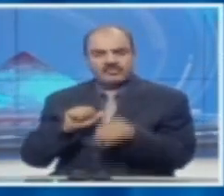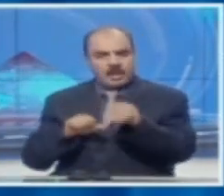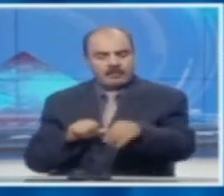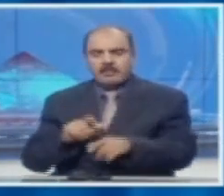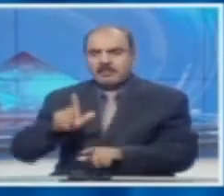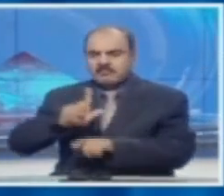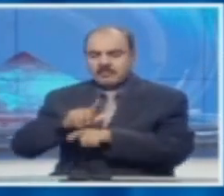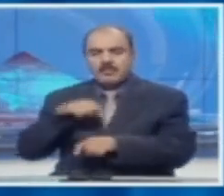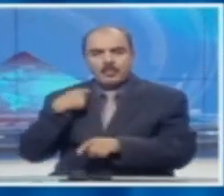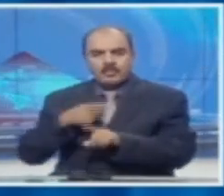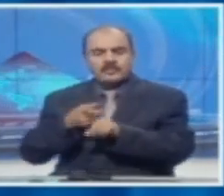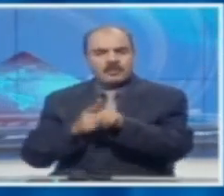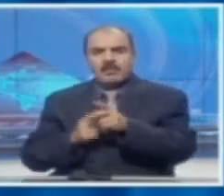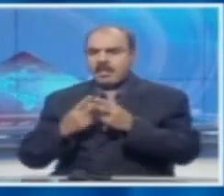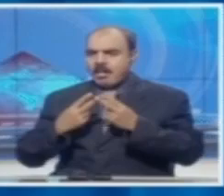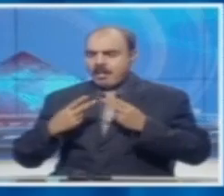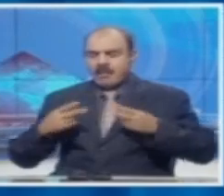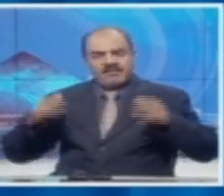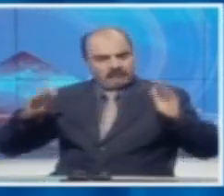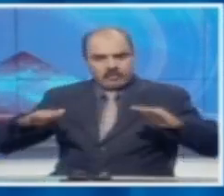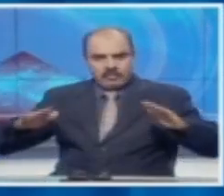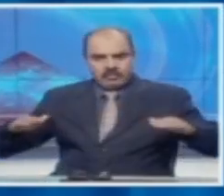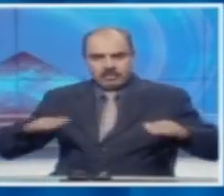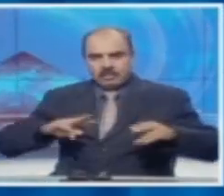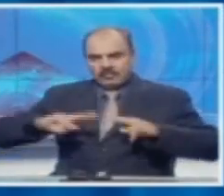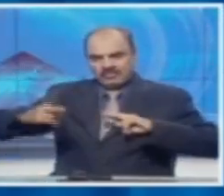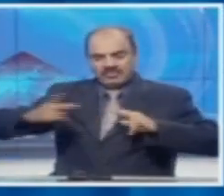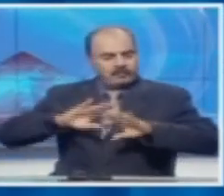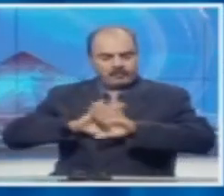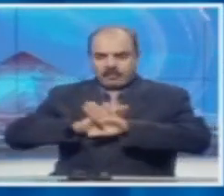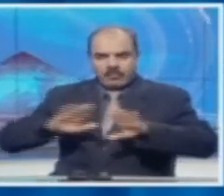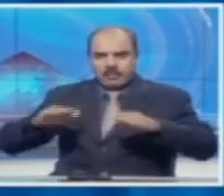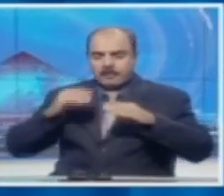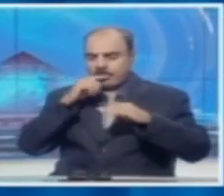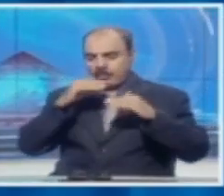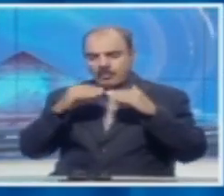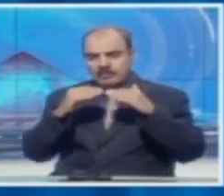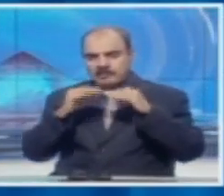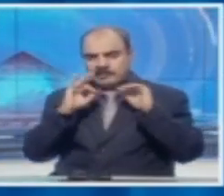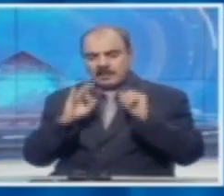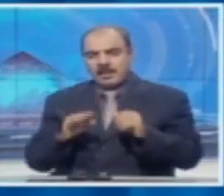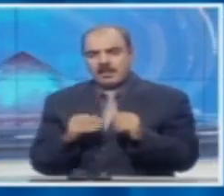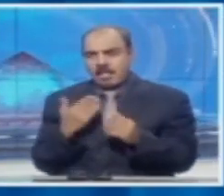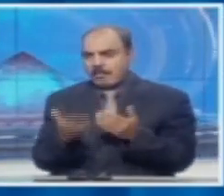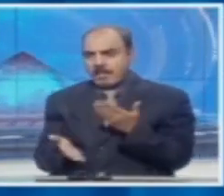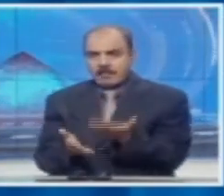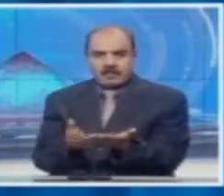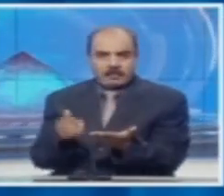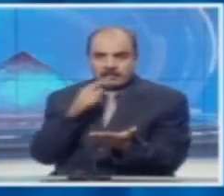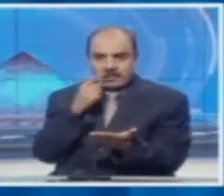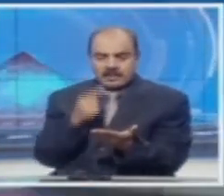وتوليها الوظائف العامة بلا تمييز بينها وبين الرجل على جميع الأصعدة.